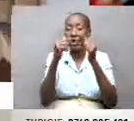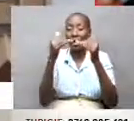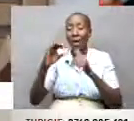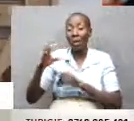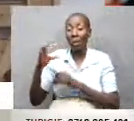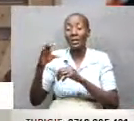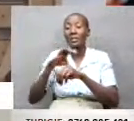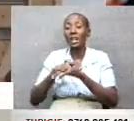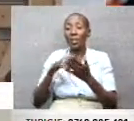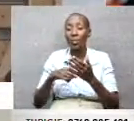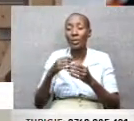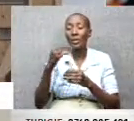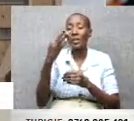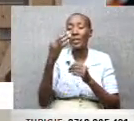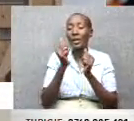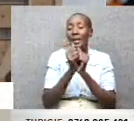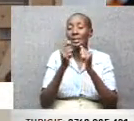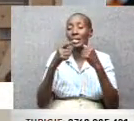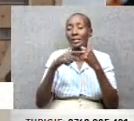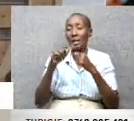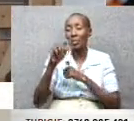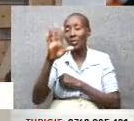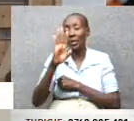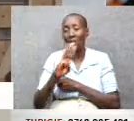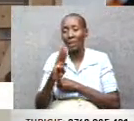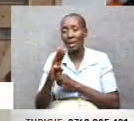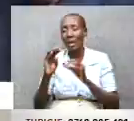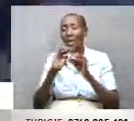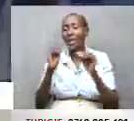zitapata shilingi bilioni 316.5 na si bilioni